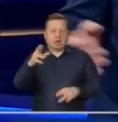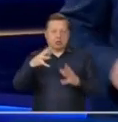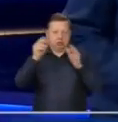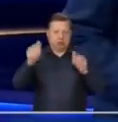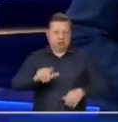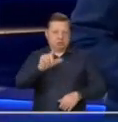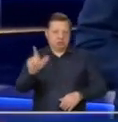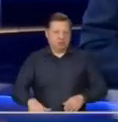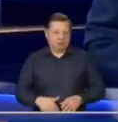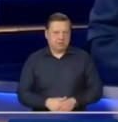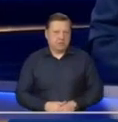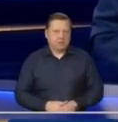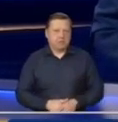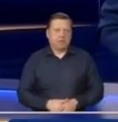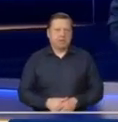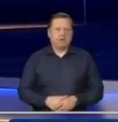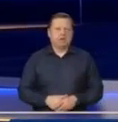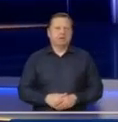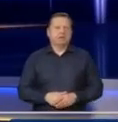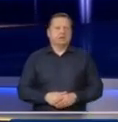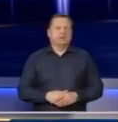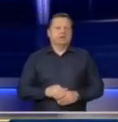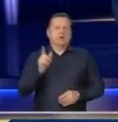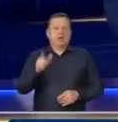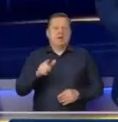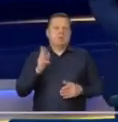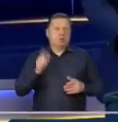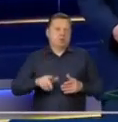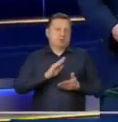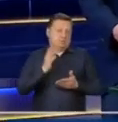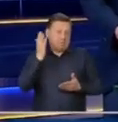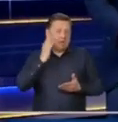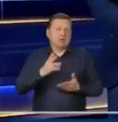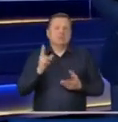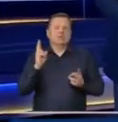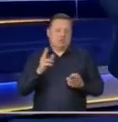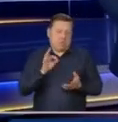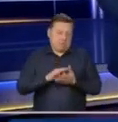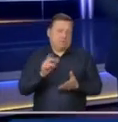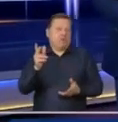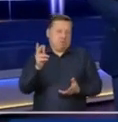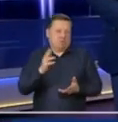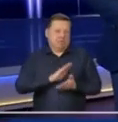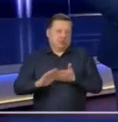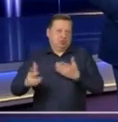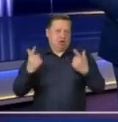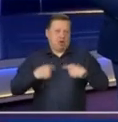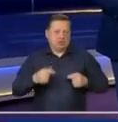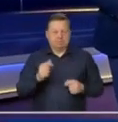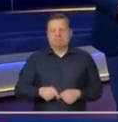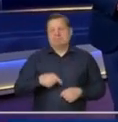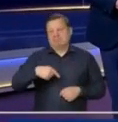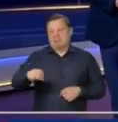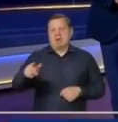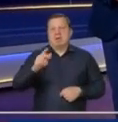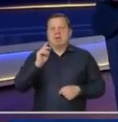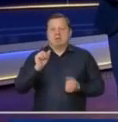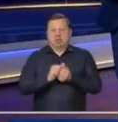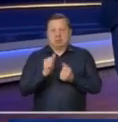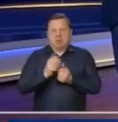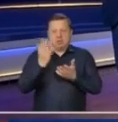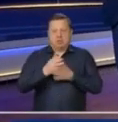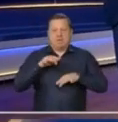No, może jakieś wyjątkowe czyścioszki tam muszą mieszkać, no bo kto inny może tak popłynąć. Przed nami kolejne dowody na to, że zima spłynęła do Wisły, a